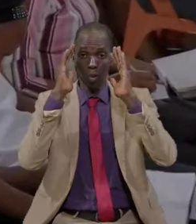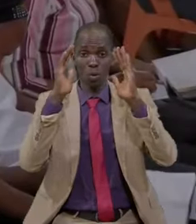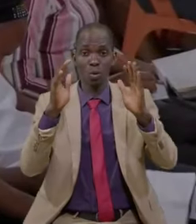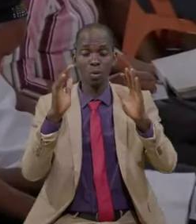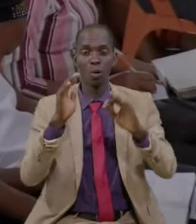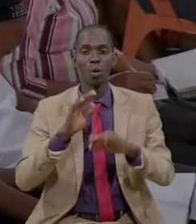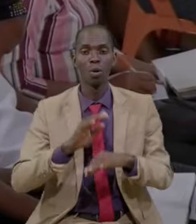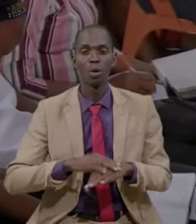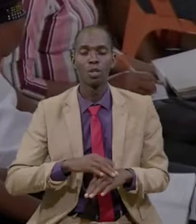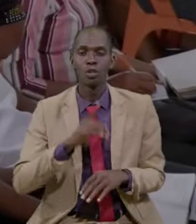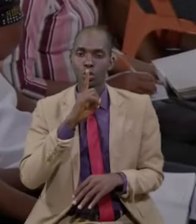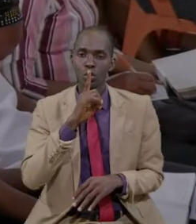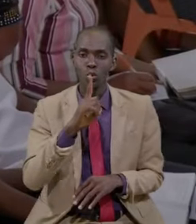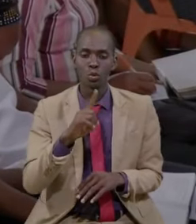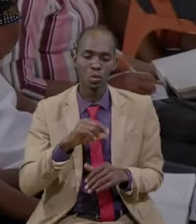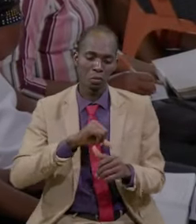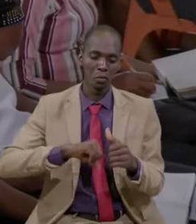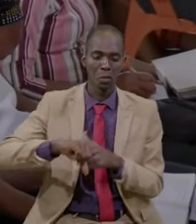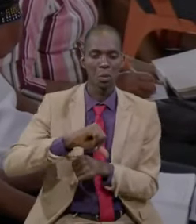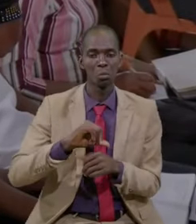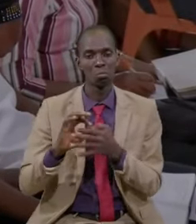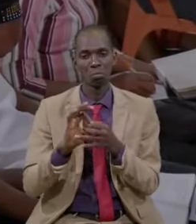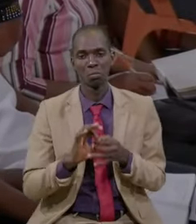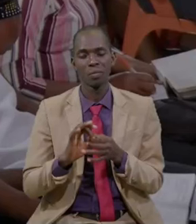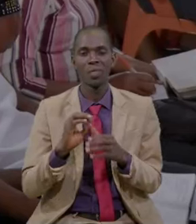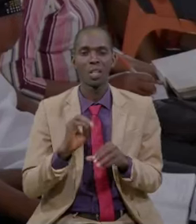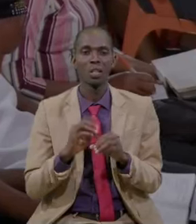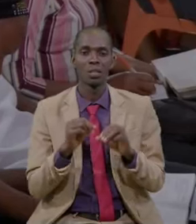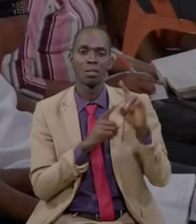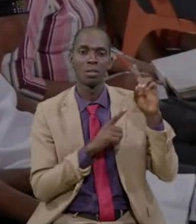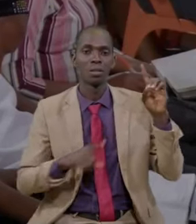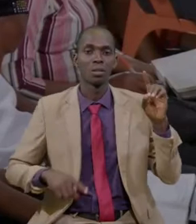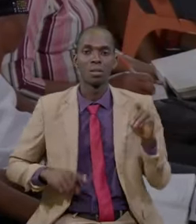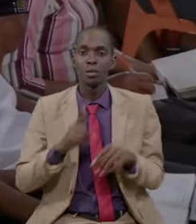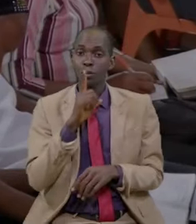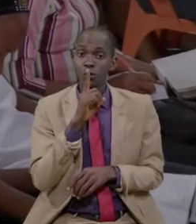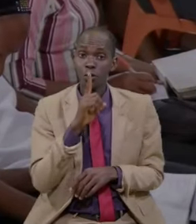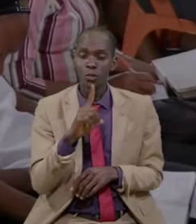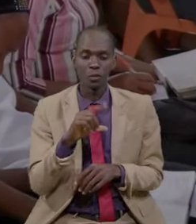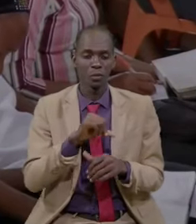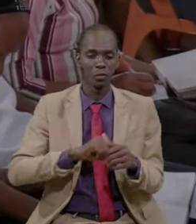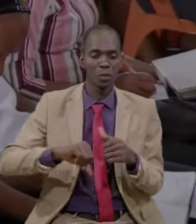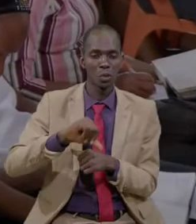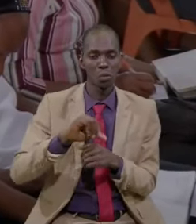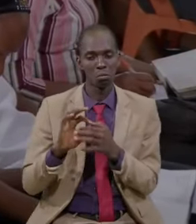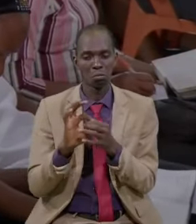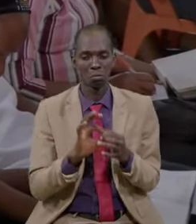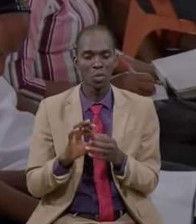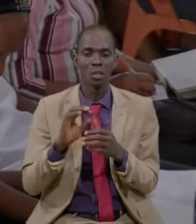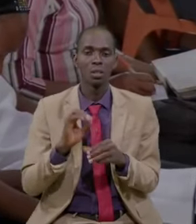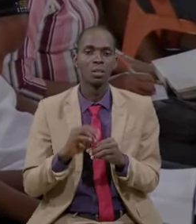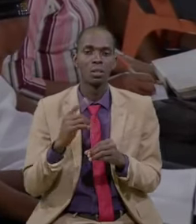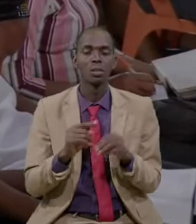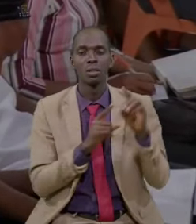Se focaliser sur la vraie communion dans le Seigneur. La vraie communion. Se focaliser sur la vraie communion dans le